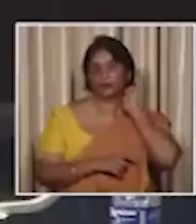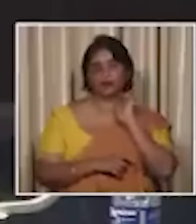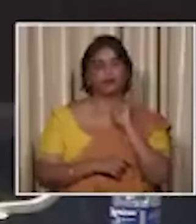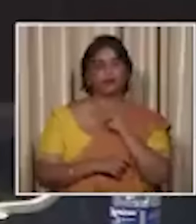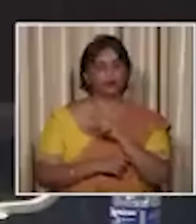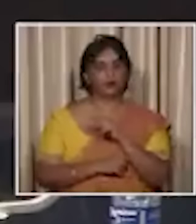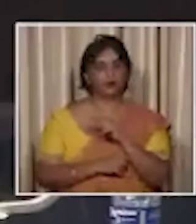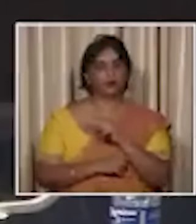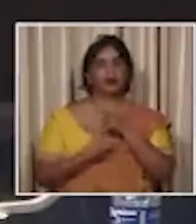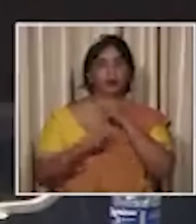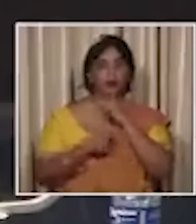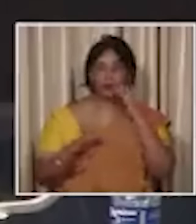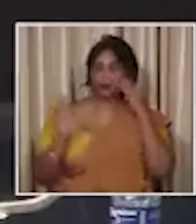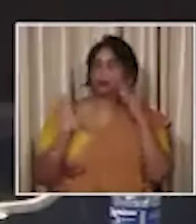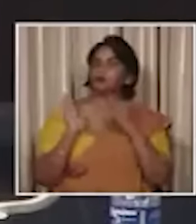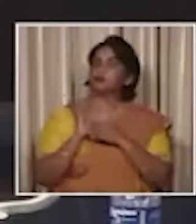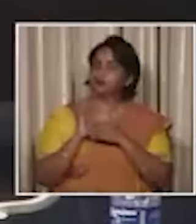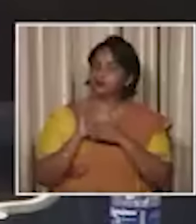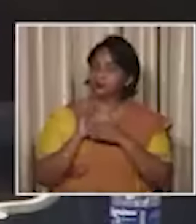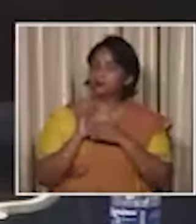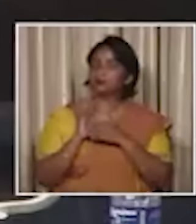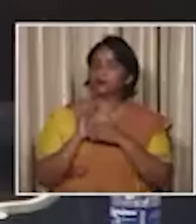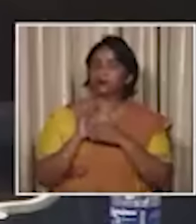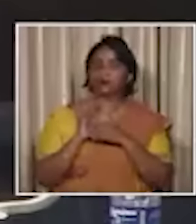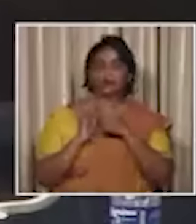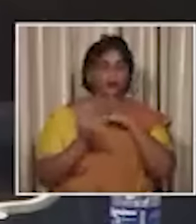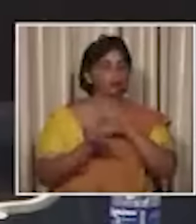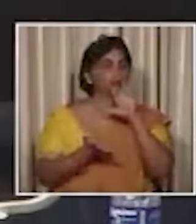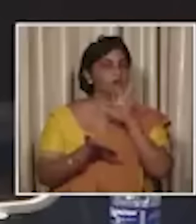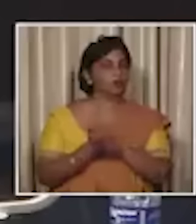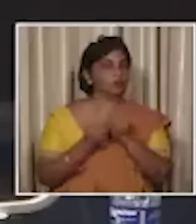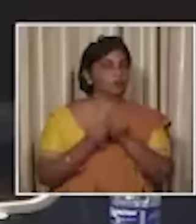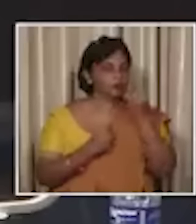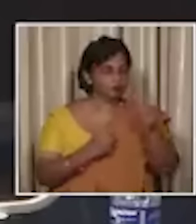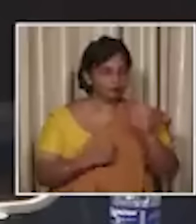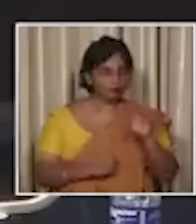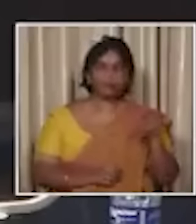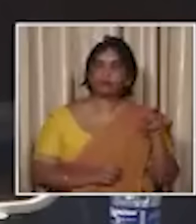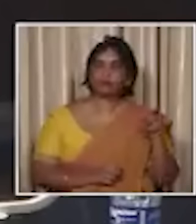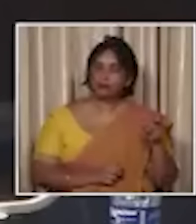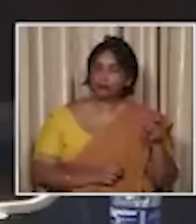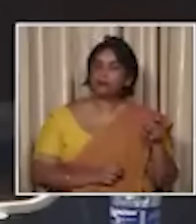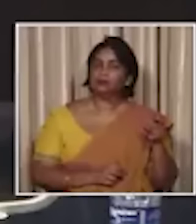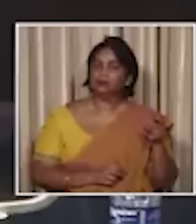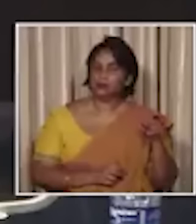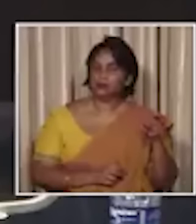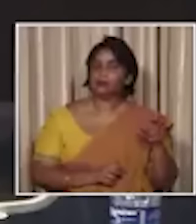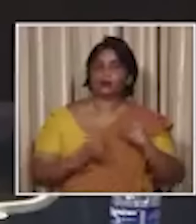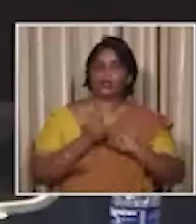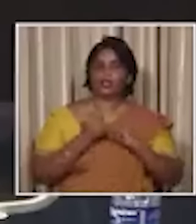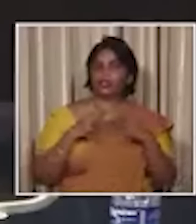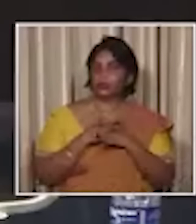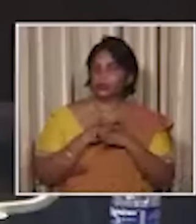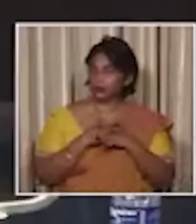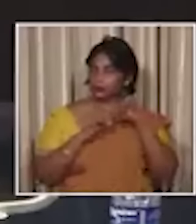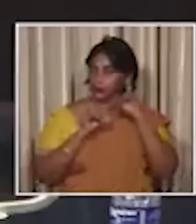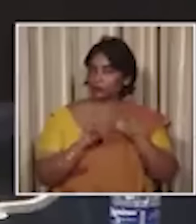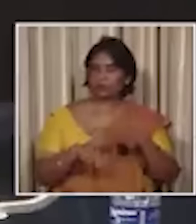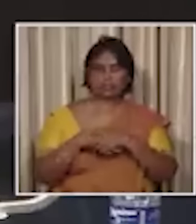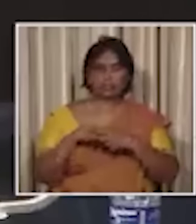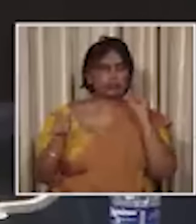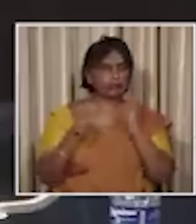சரத் விதசகரா போன்ற இனவரியர்களாலும் அச்சுறுத்தப்பட்ட காரணத்தினால் பதவி விலகி இருந்தார். ஒரு நீதவான் நீதிமன்ற நீதிபதி ஒரு புத்த